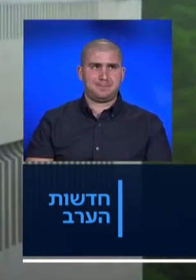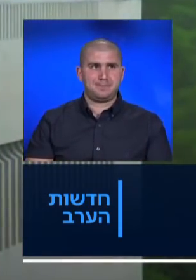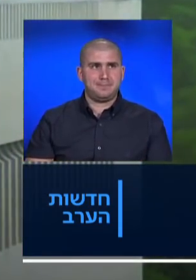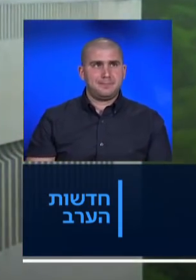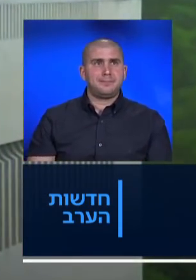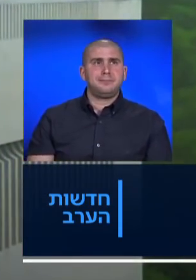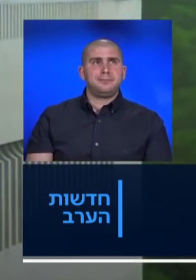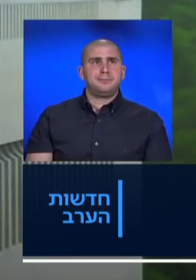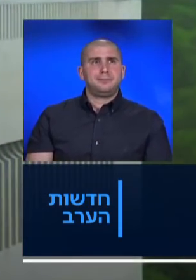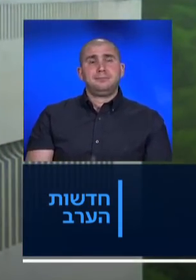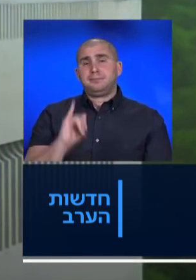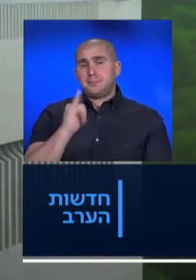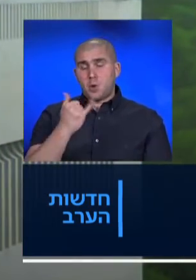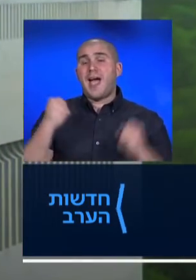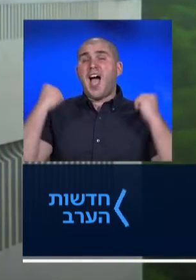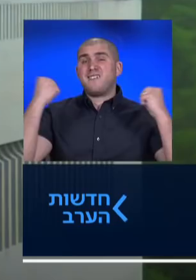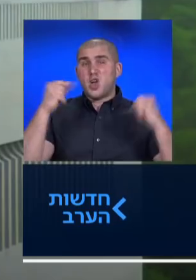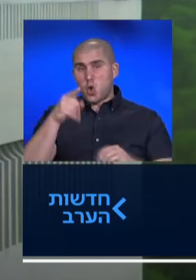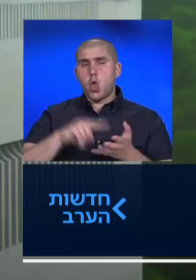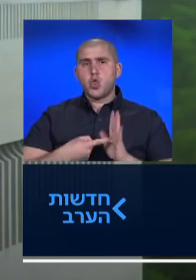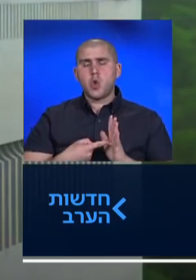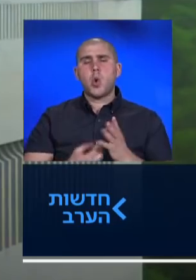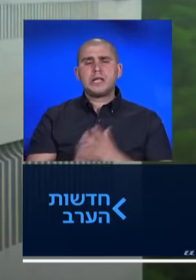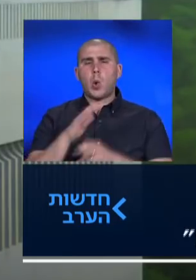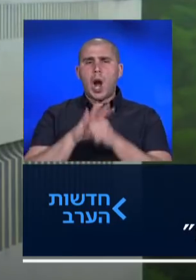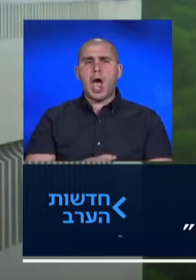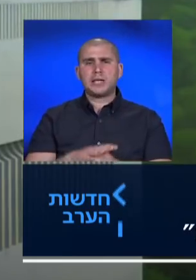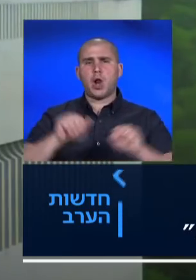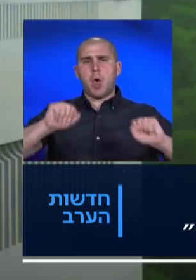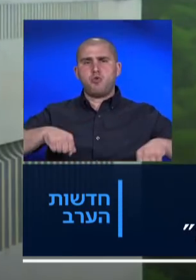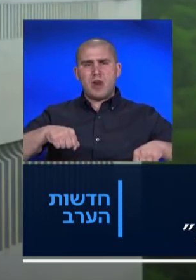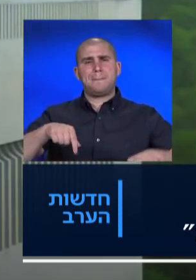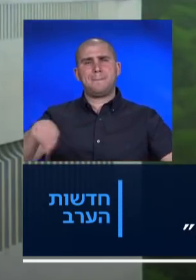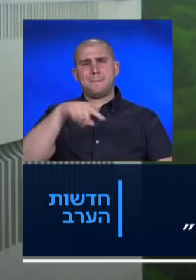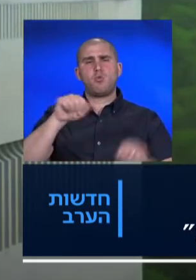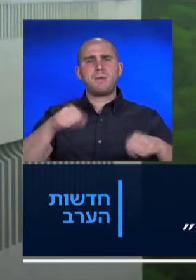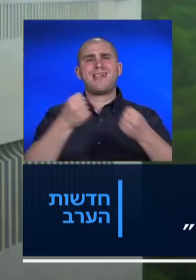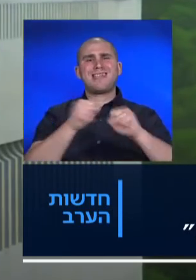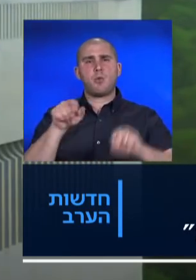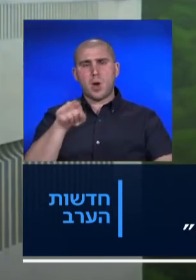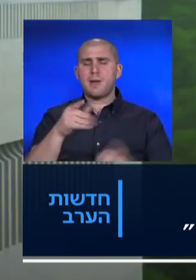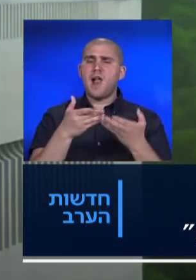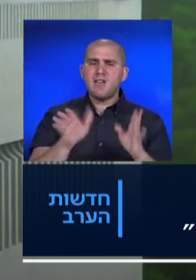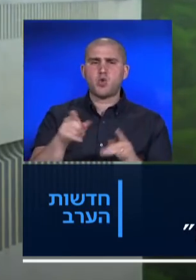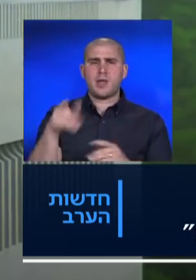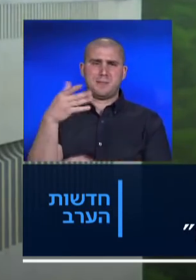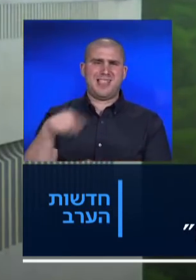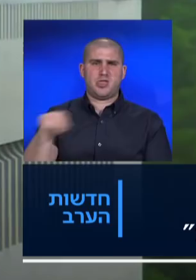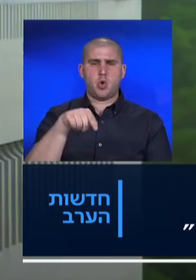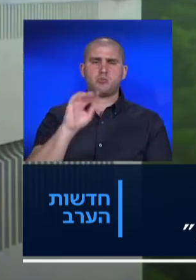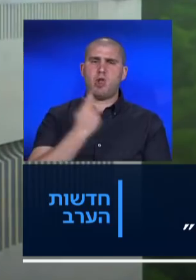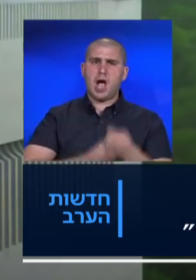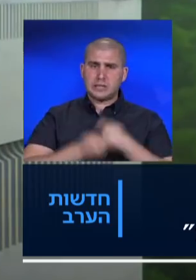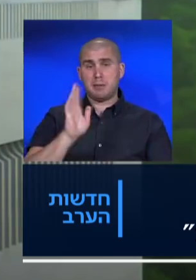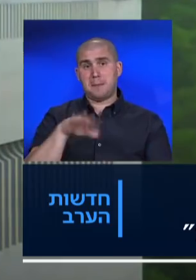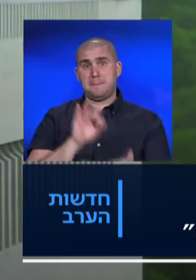כן, מיכל, ההפגנות האלה בעצם נועדו ליצור לחץ על המושלים, בעיקר מושלים דמוקרטיים, לפתוח את המדינות שלהם לעסקים, גם כאשר התנאים